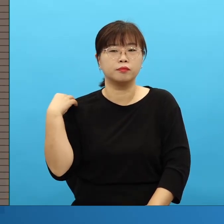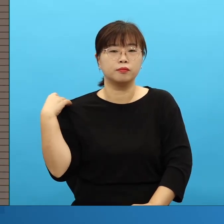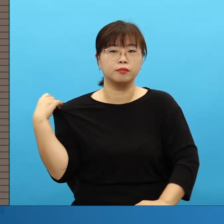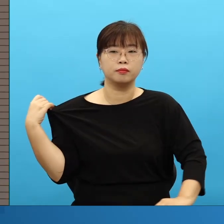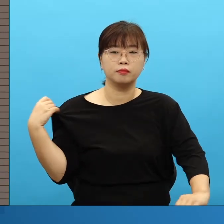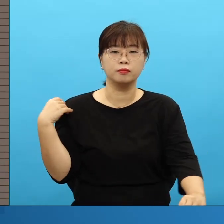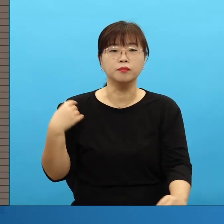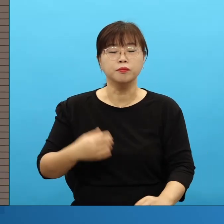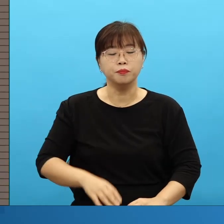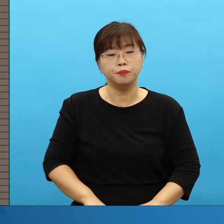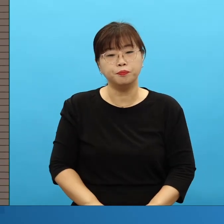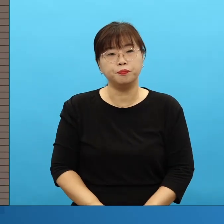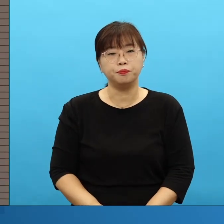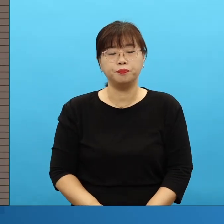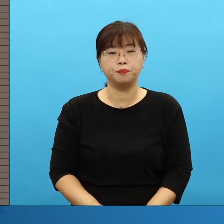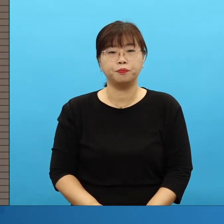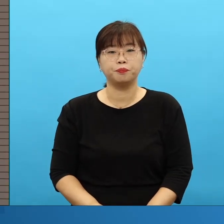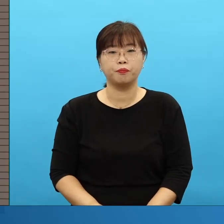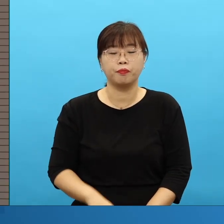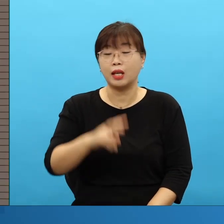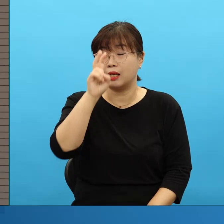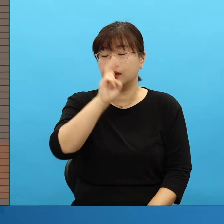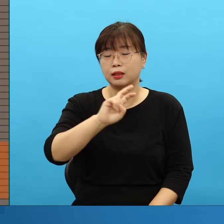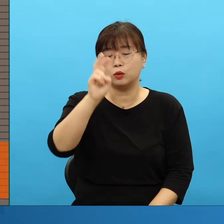210장 함께 찬송드립니다.